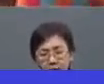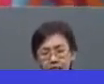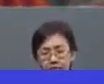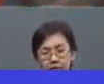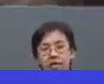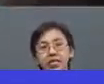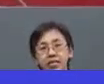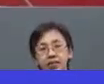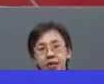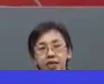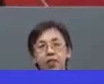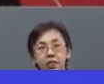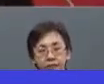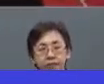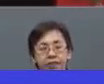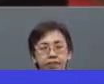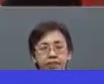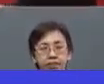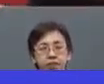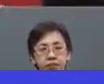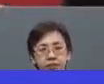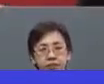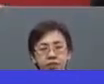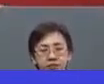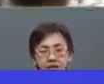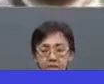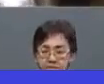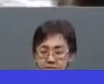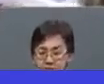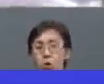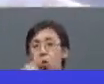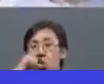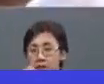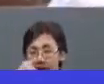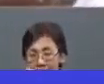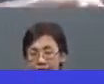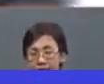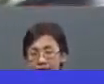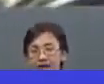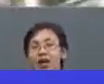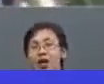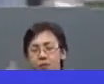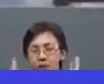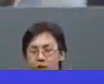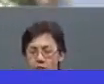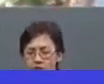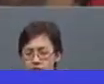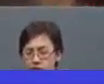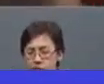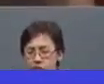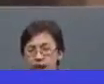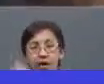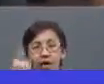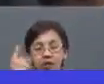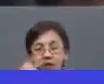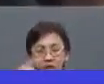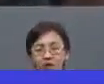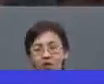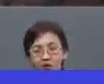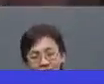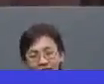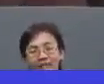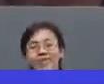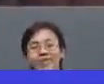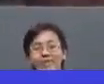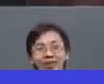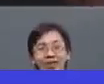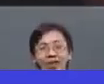เฉลี่ยปีละ3-4ครั้งแล้วก็มีการพำนักในระยะยาวนะฮะก็ถือว่าเป็นการกระตุ้นการท่องเที่ยวจะทำให้เกิดเม็ดเงินไหลเวียน